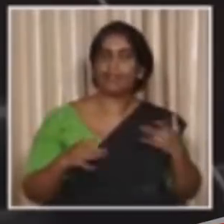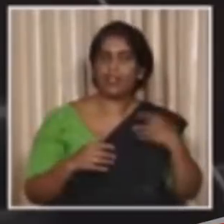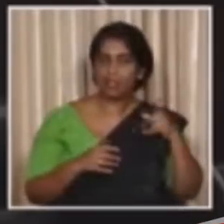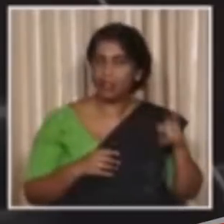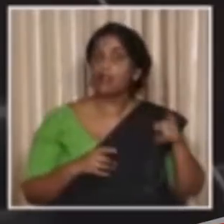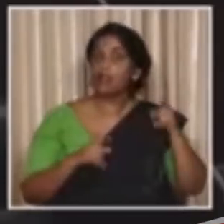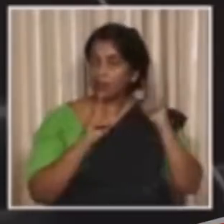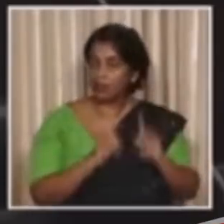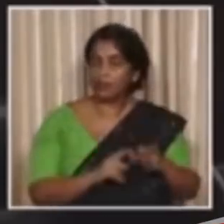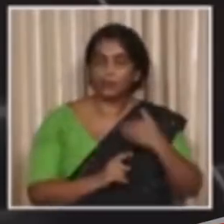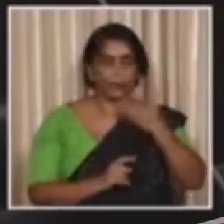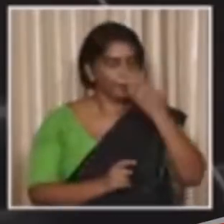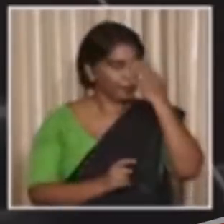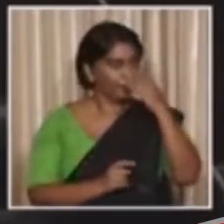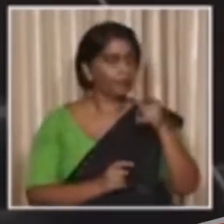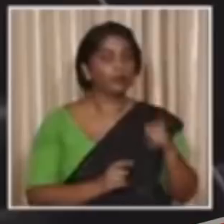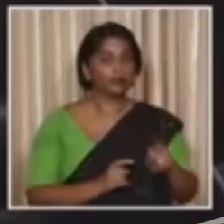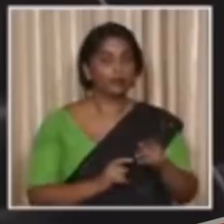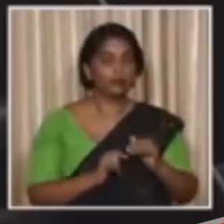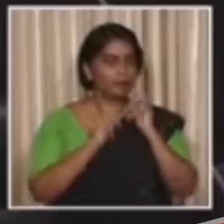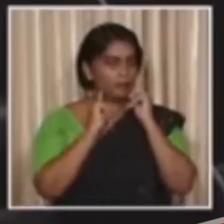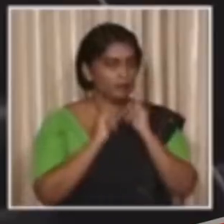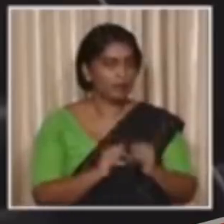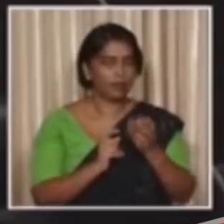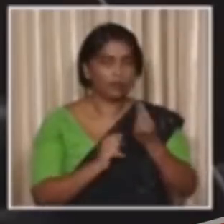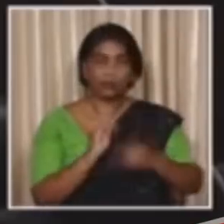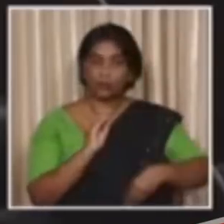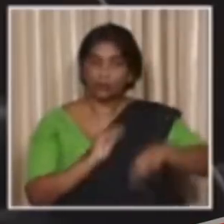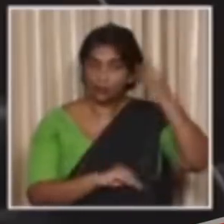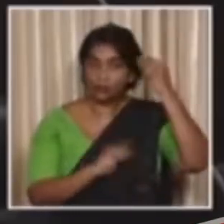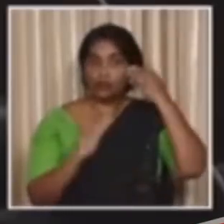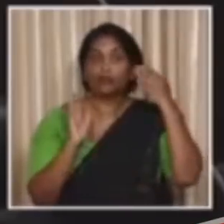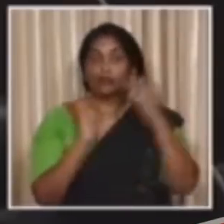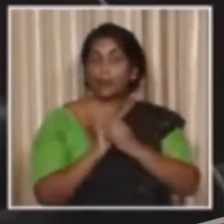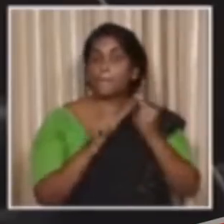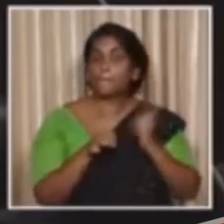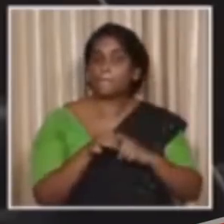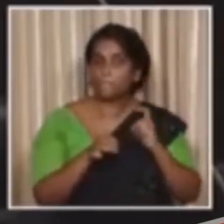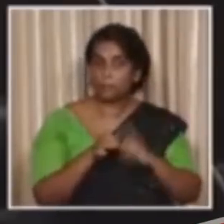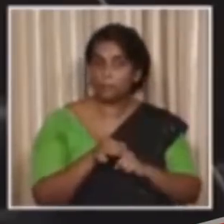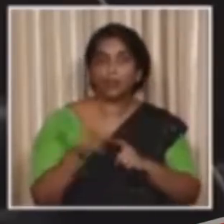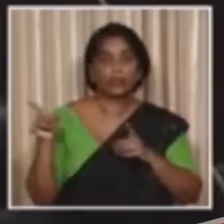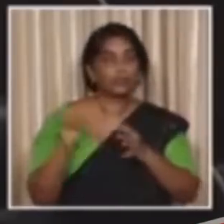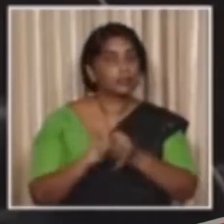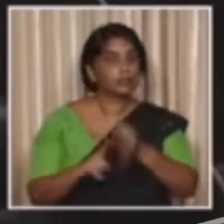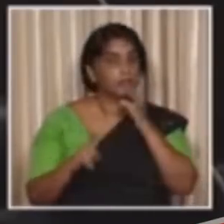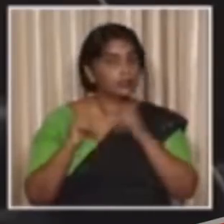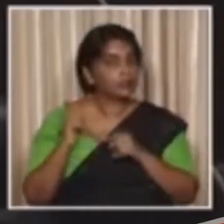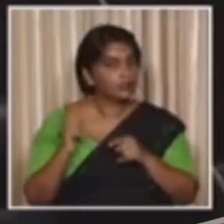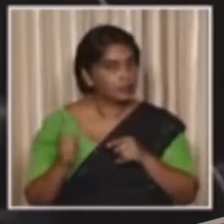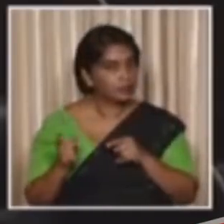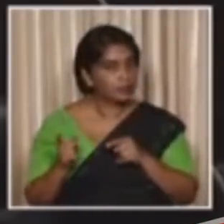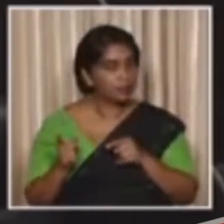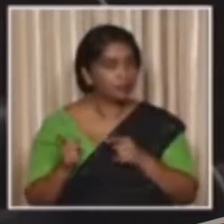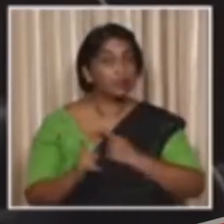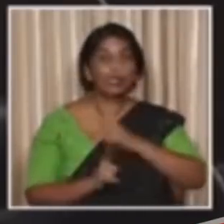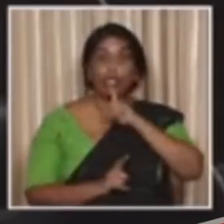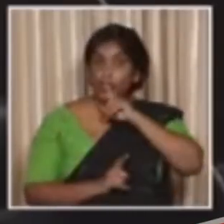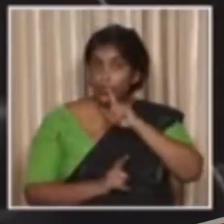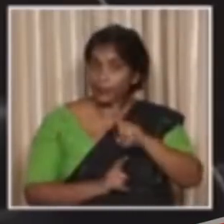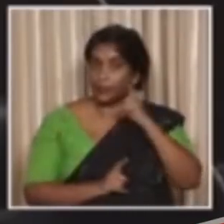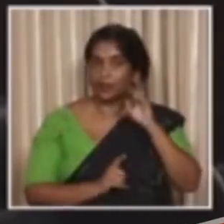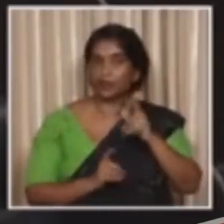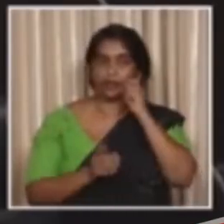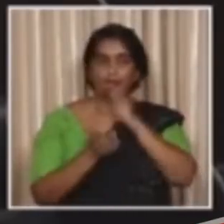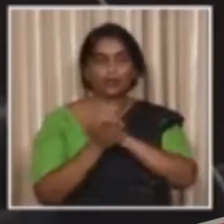ඒ නිසා කරුණා කරලා ඒ අසාධාරණ මිල වැඩි කිරීම පිළිබඳ ප්‍රශ්නය ඒ සභාපතිවරයා විසින් මතු කරපු නිසා